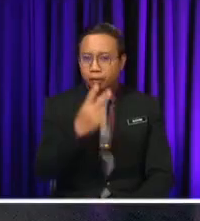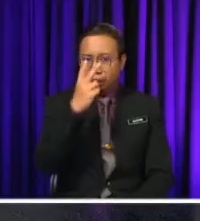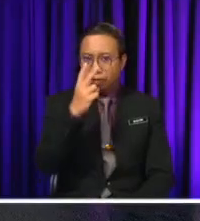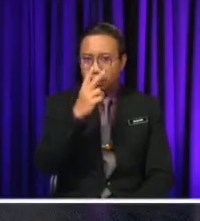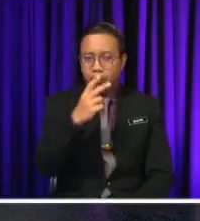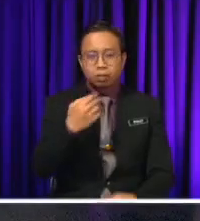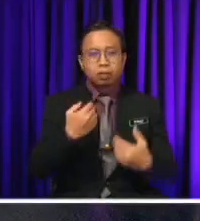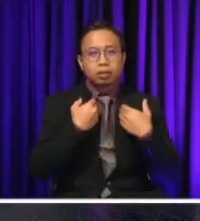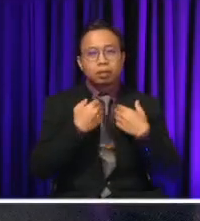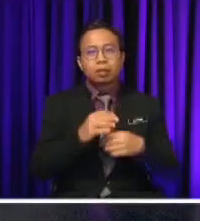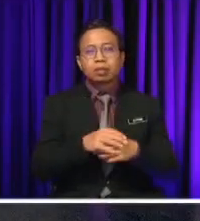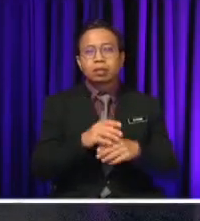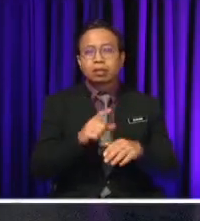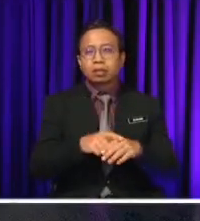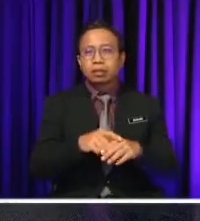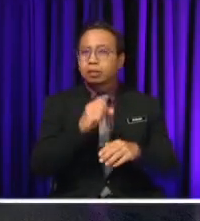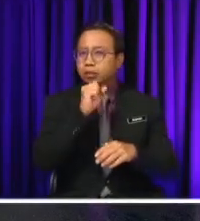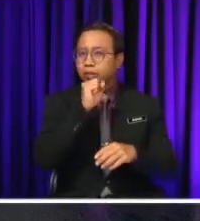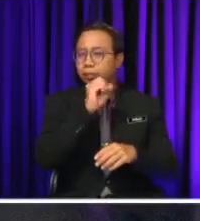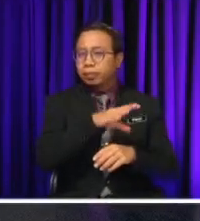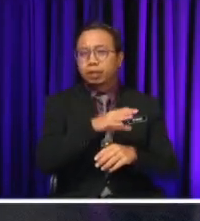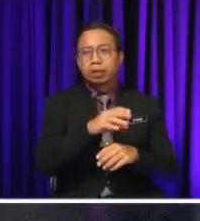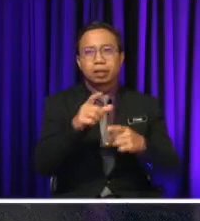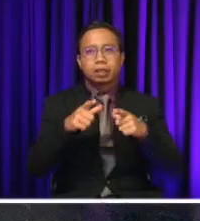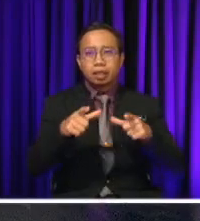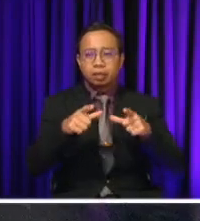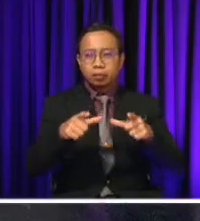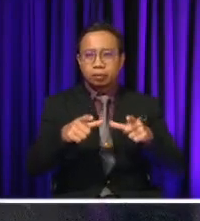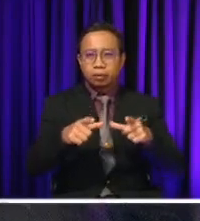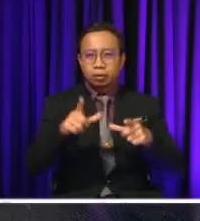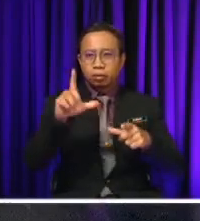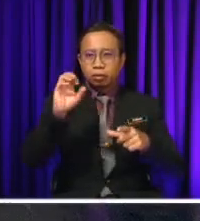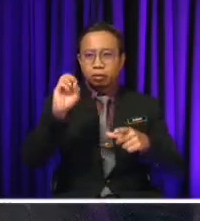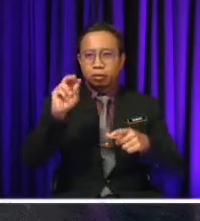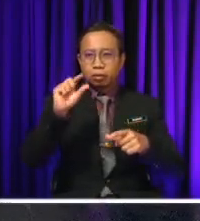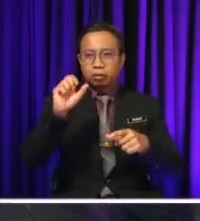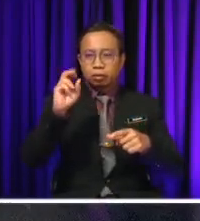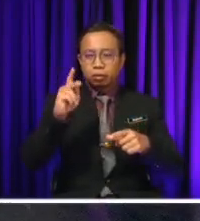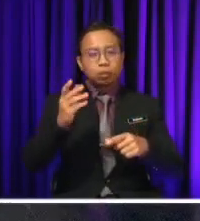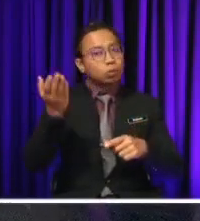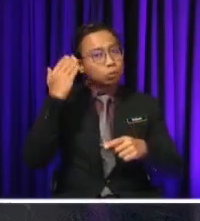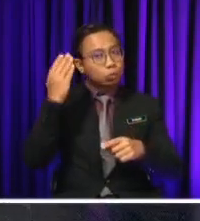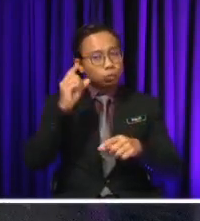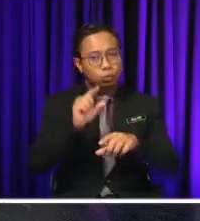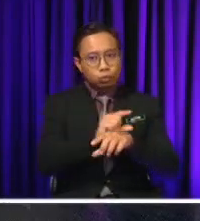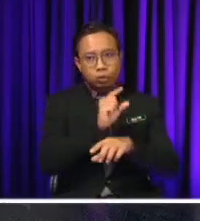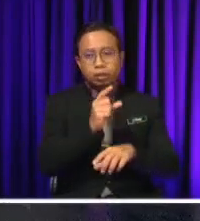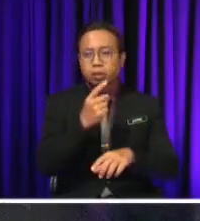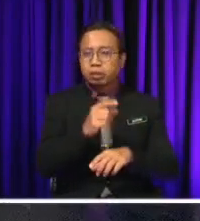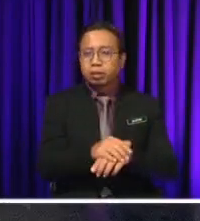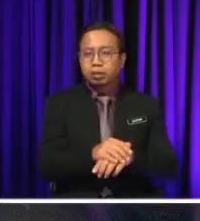Balqis ataupun sampah-sampah besar tuh kamu akan nampak kayu ini dilonggokkan dulu hanya digunakan sebagai